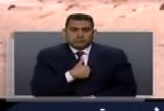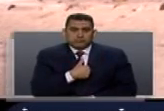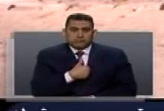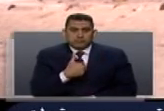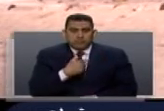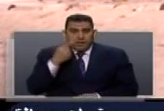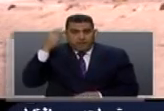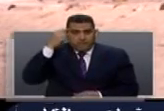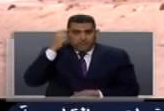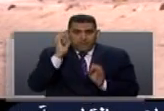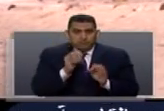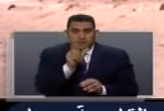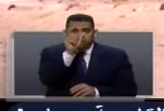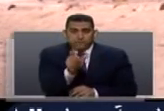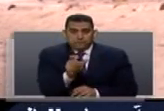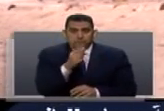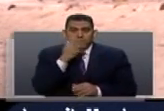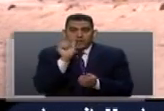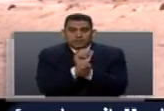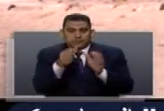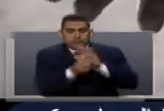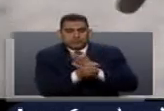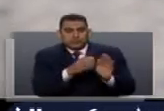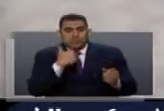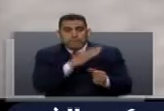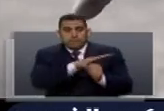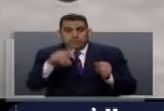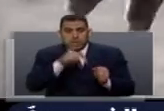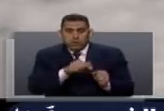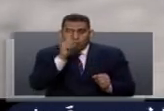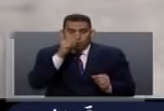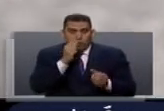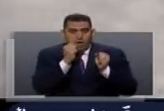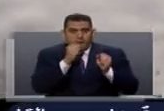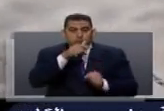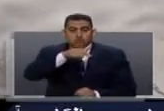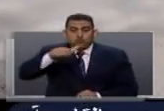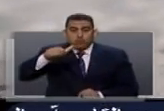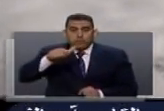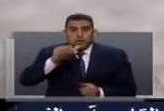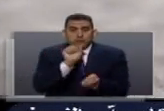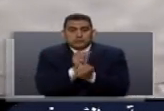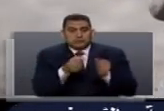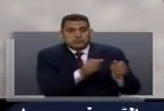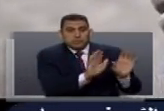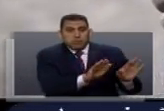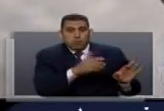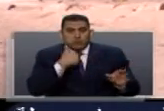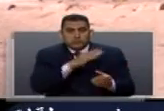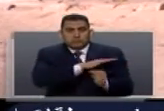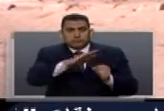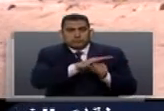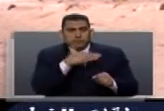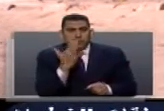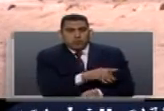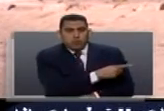برض انا افهم قوي ان قتل قتل الاسرى جريمه ومصيبه كارثه فقتل 600 اسير من بني قريظه فيهم اطفال ده ما